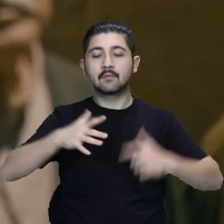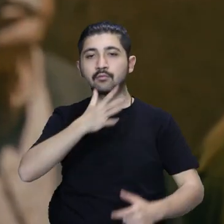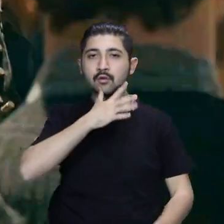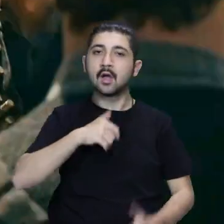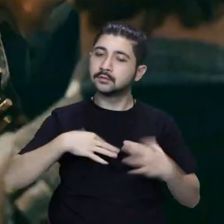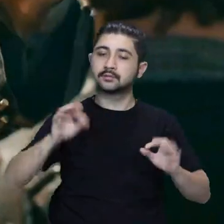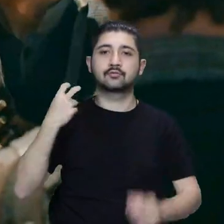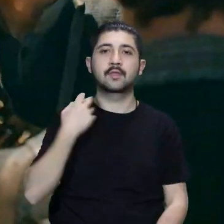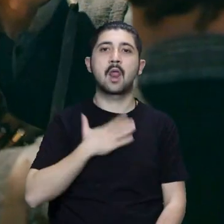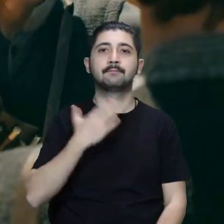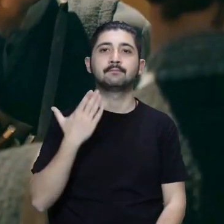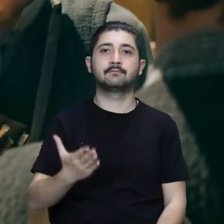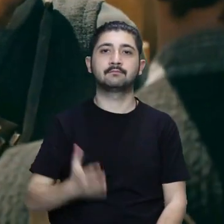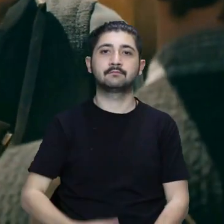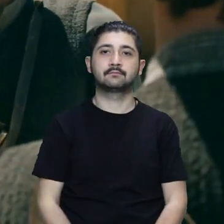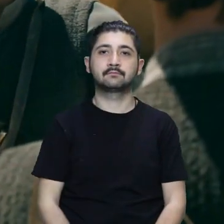Hazırız kumandanım.